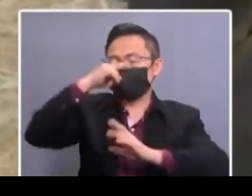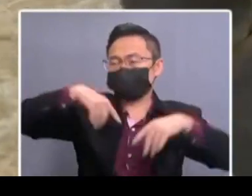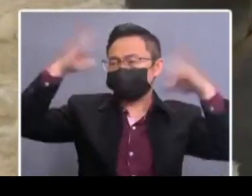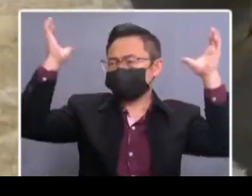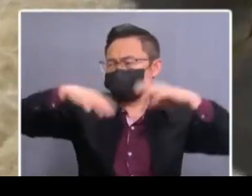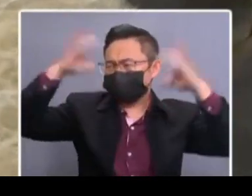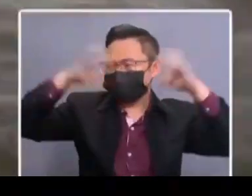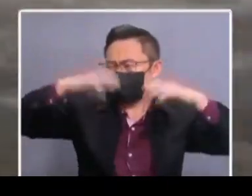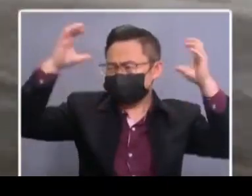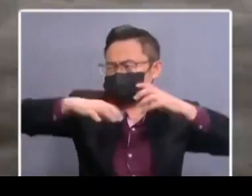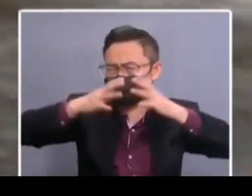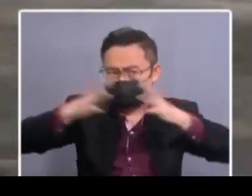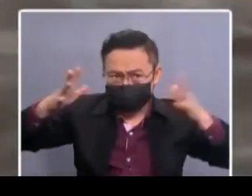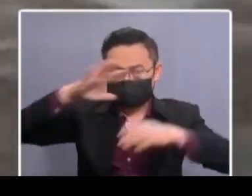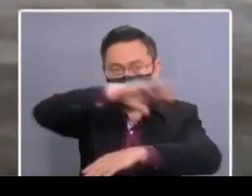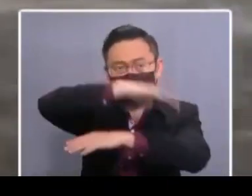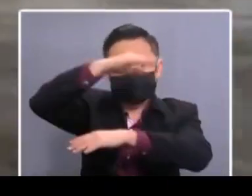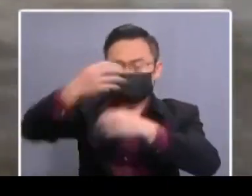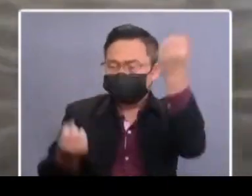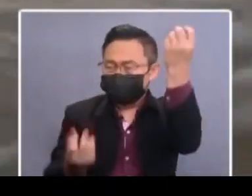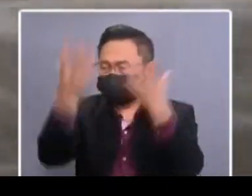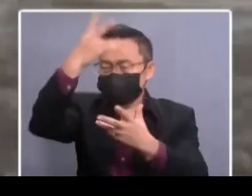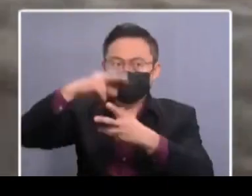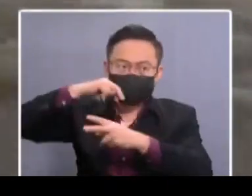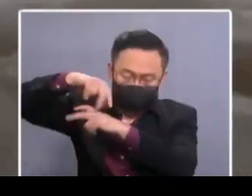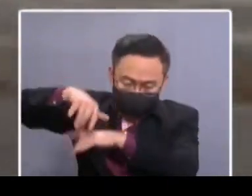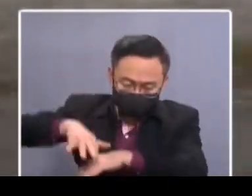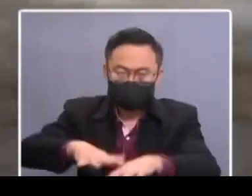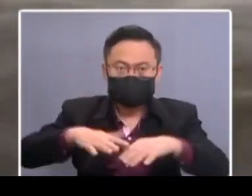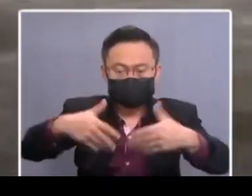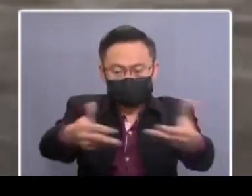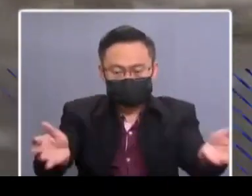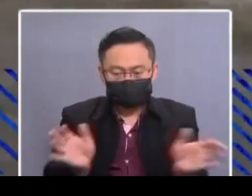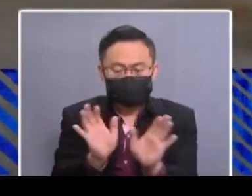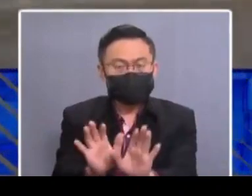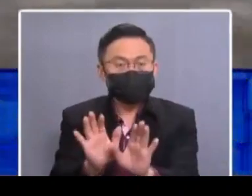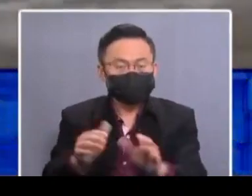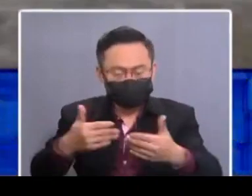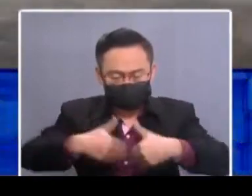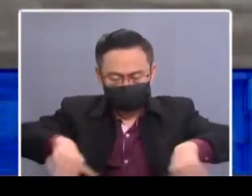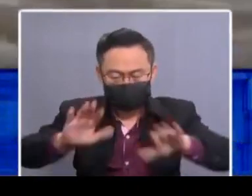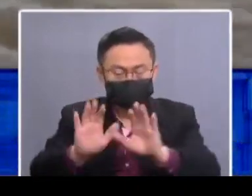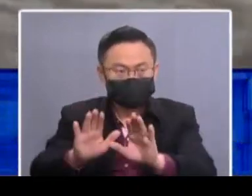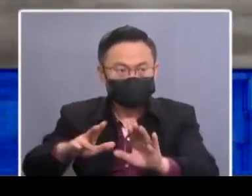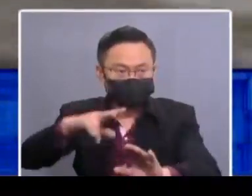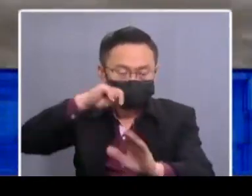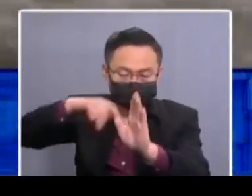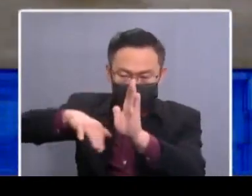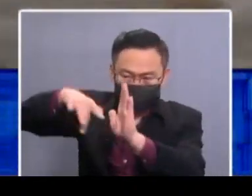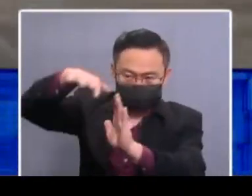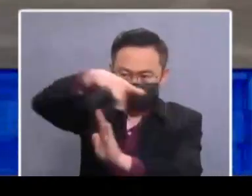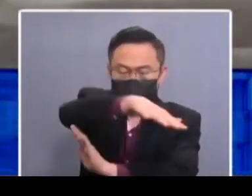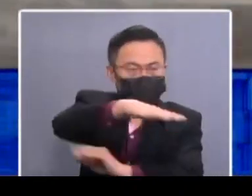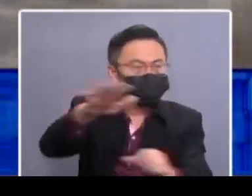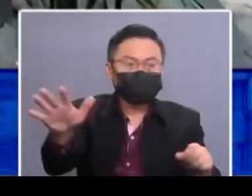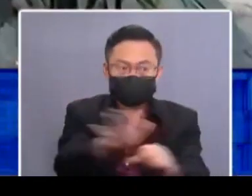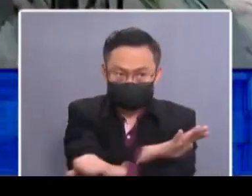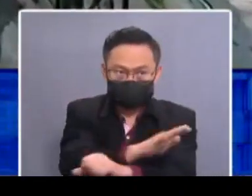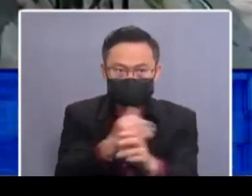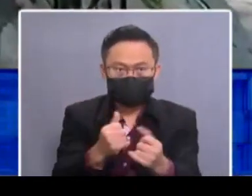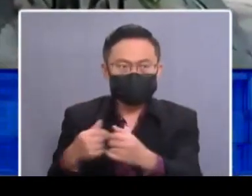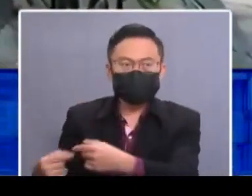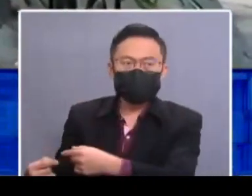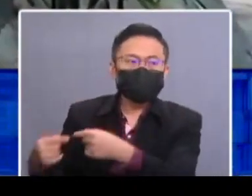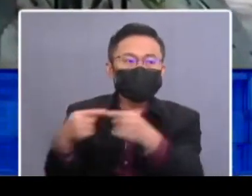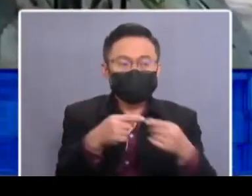ในตัวเขื่อนลำปะเทาตอนล่างนะครับล้นสปินเวย์สูงประมาณ30 เซนติเมตรแล้วมวลน้ำเนี่ยก็ไหลเข้าสู่อุทยานแห่งชาติน้ำตก